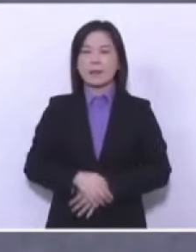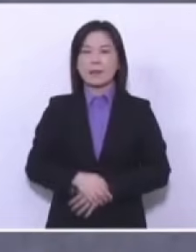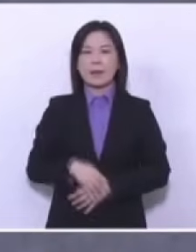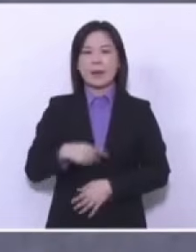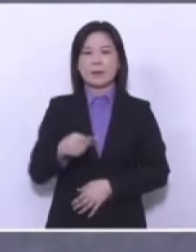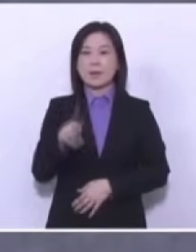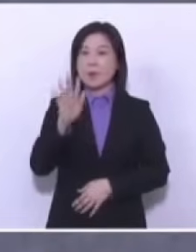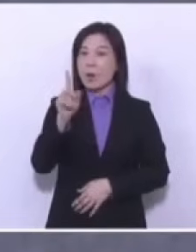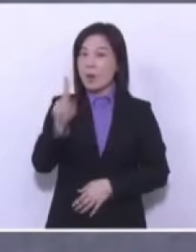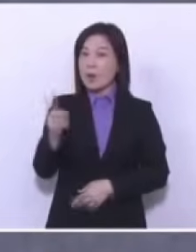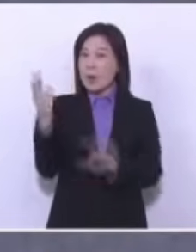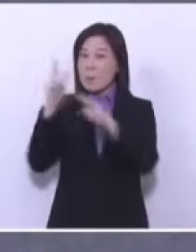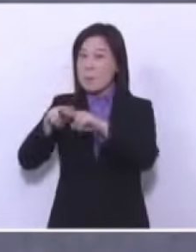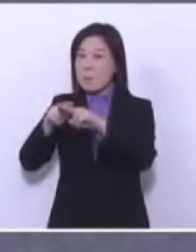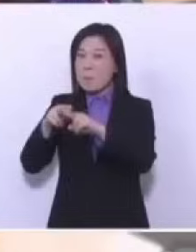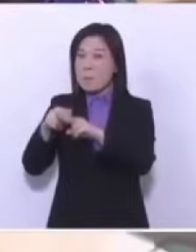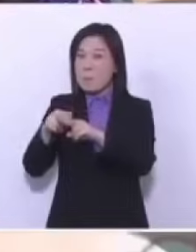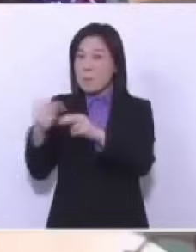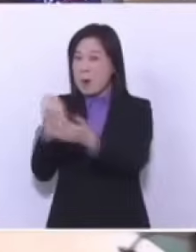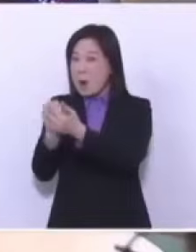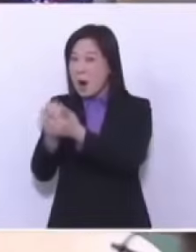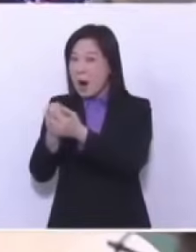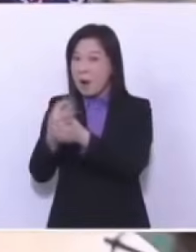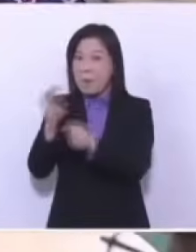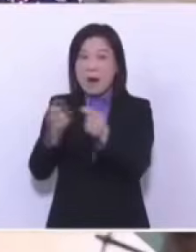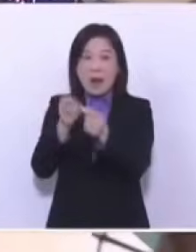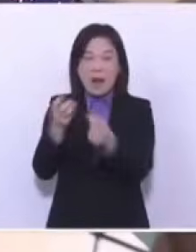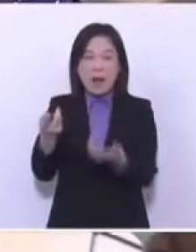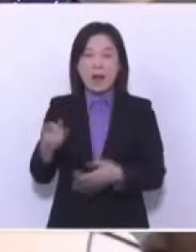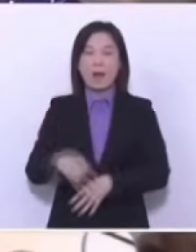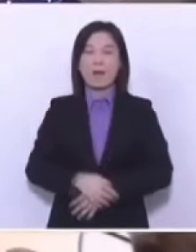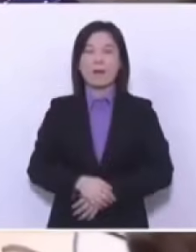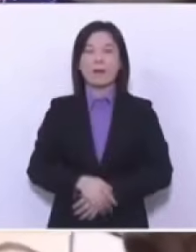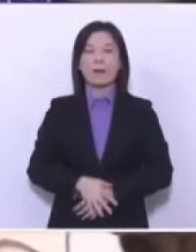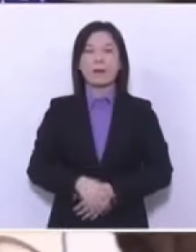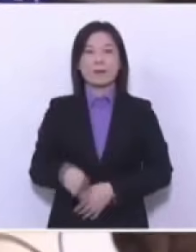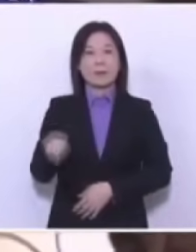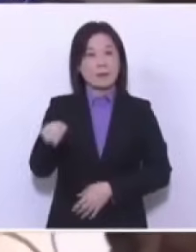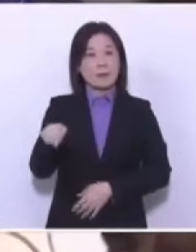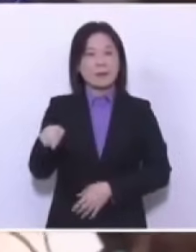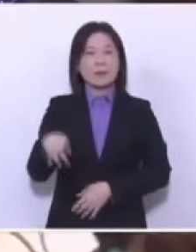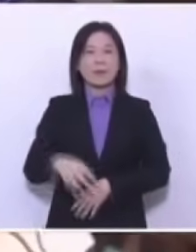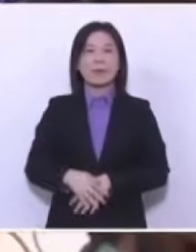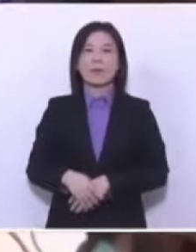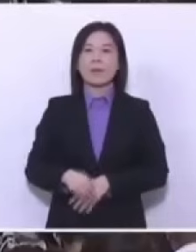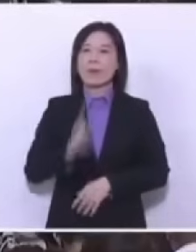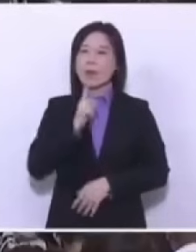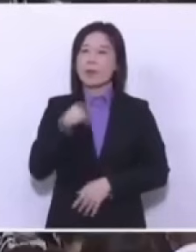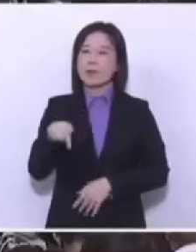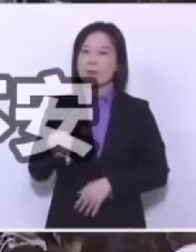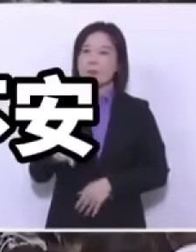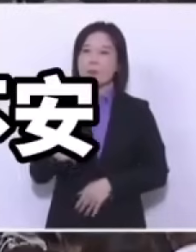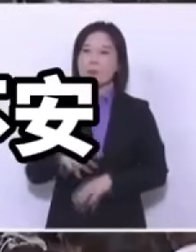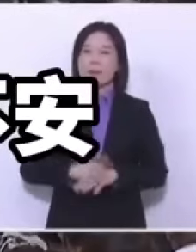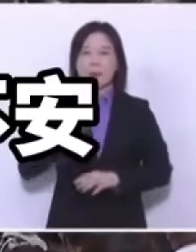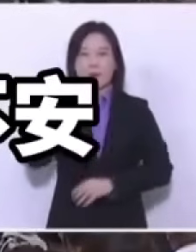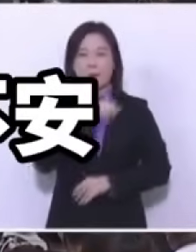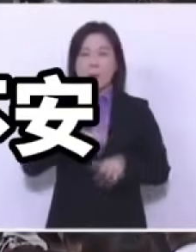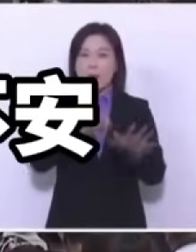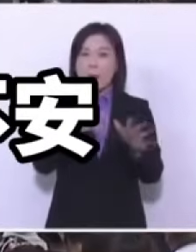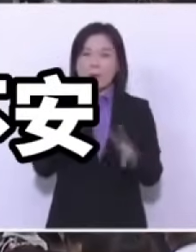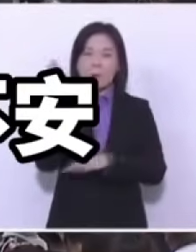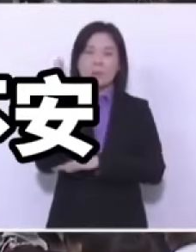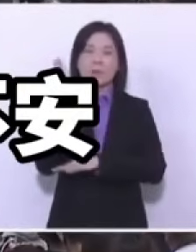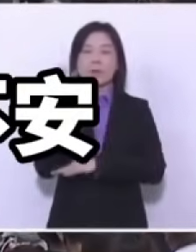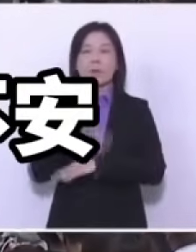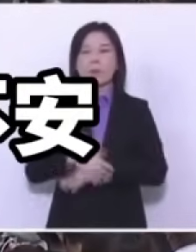30年。一个曾经说要与我们一起赢回台湾的政府，却让人们